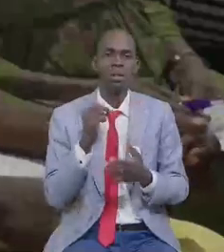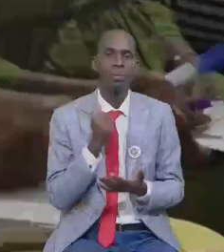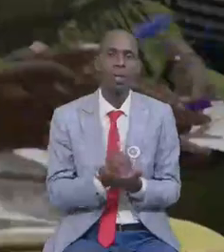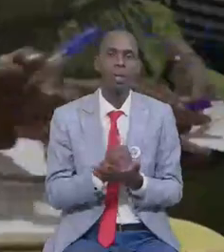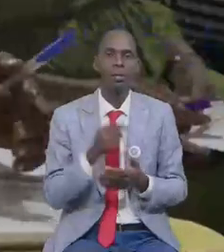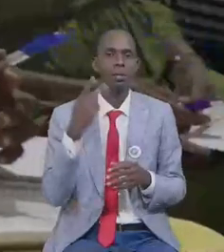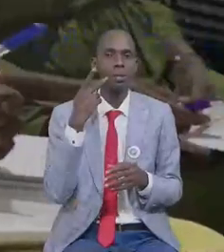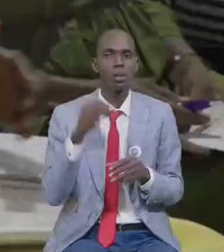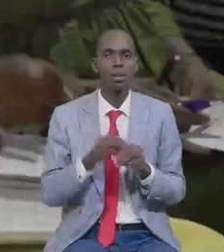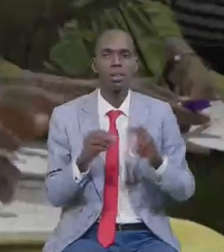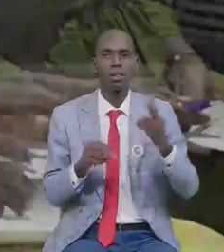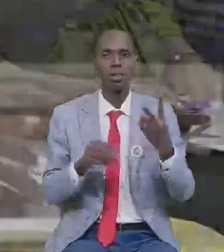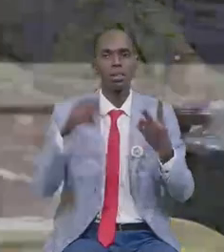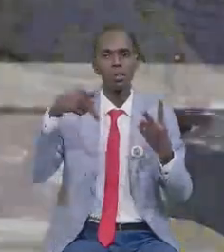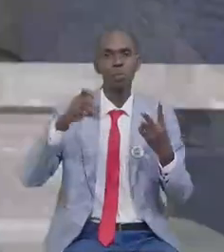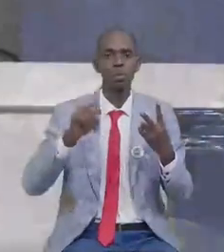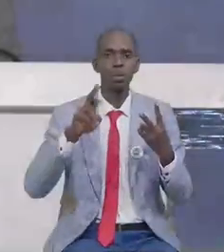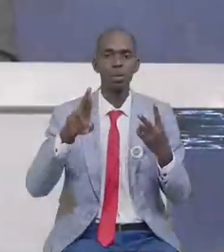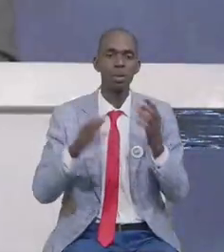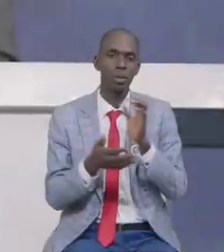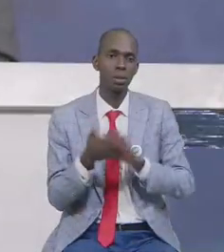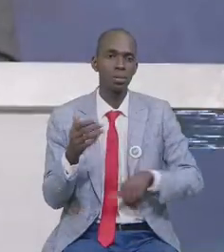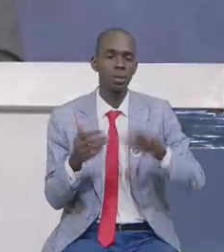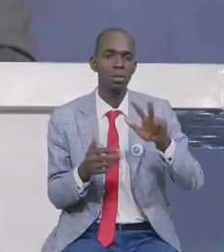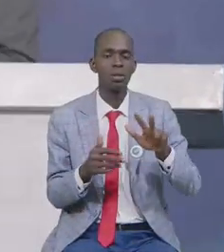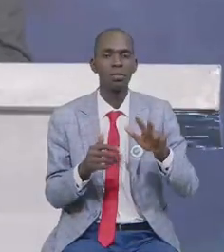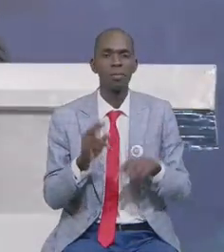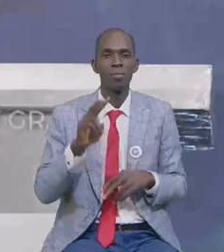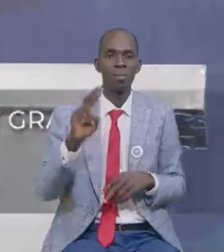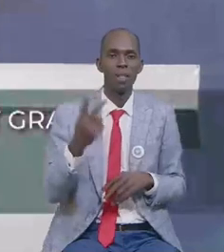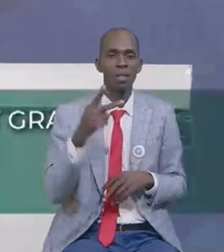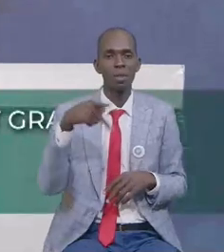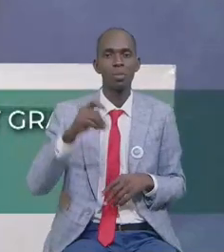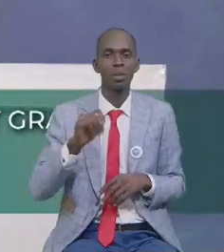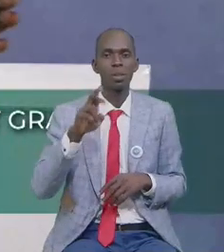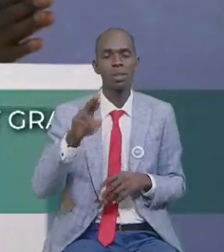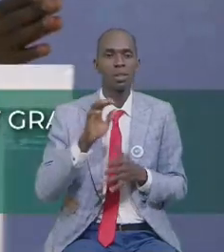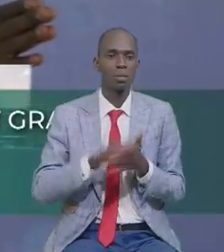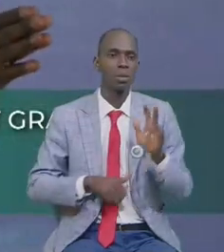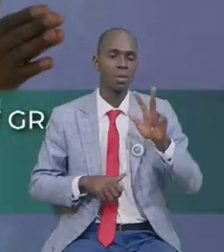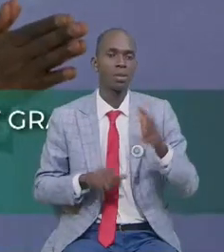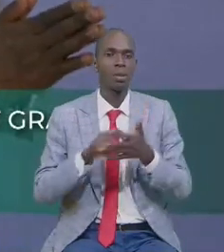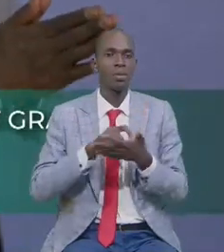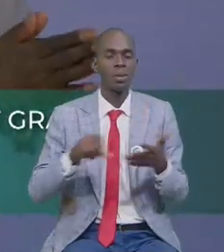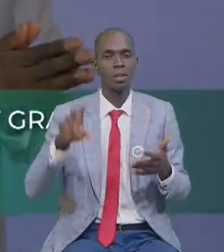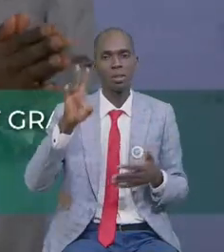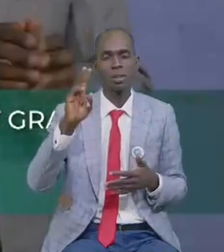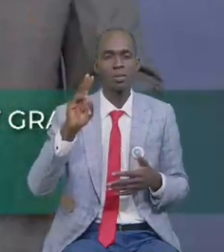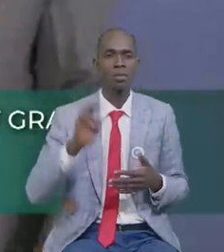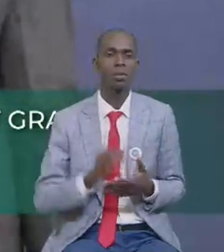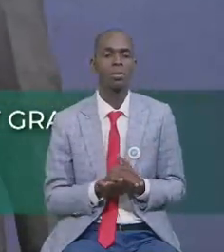Deuxième Pierre au chapitre 3, verset 17. En 2 Pierre 3,